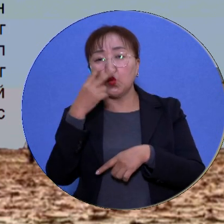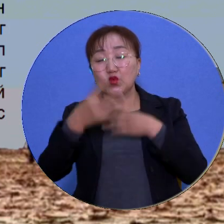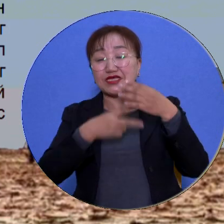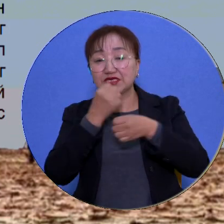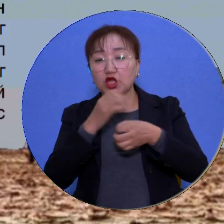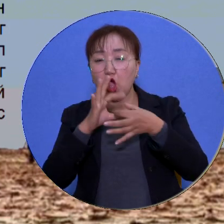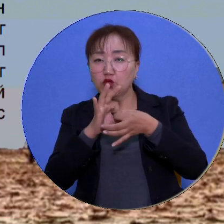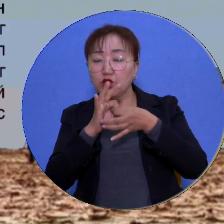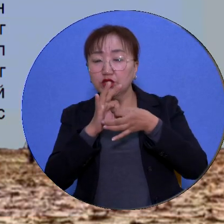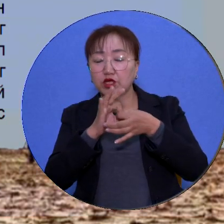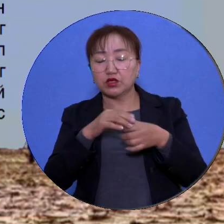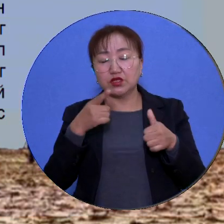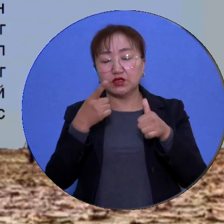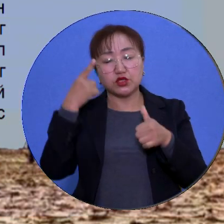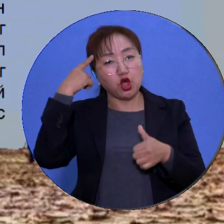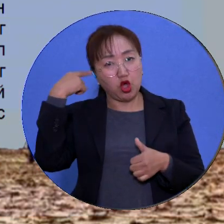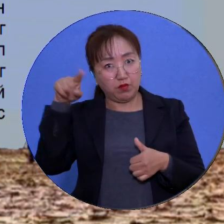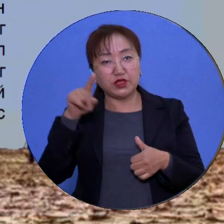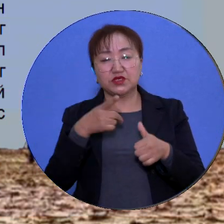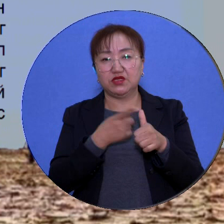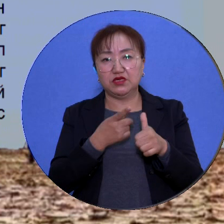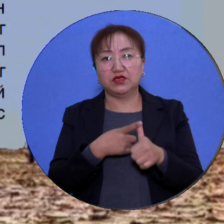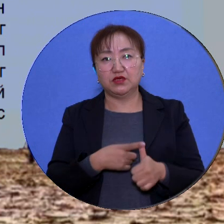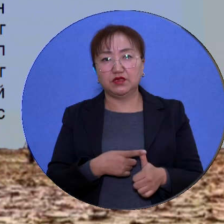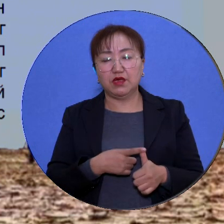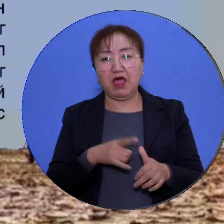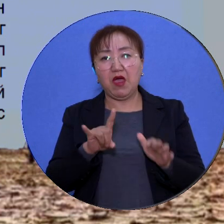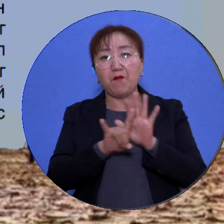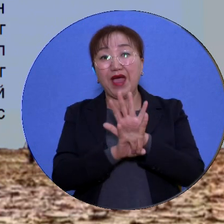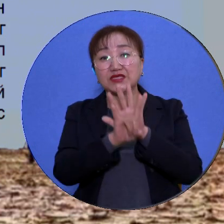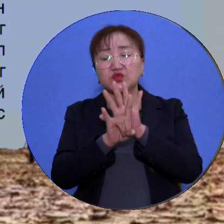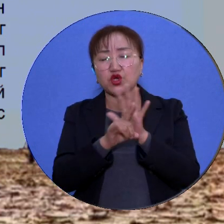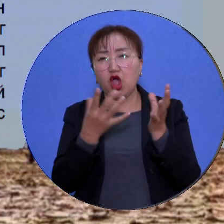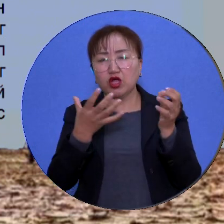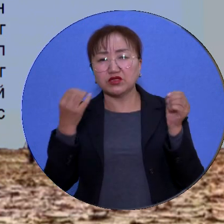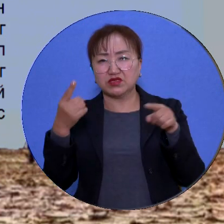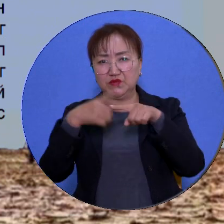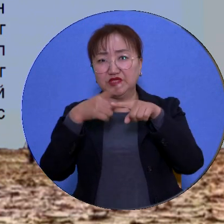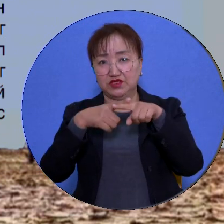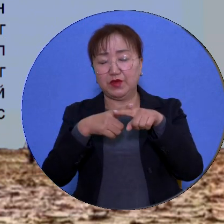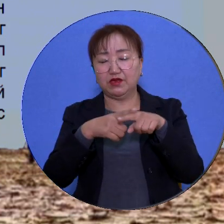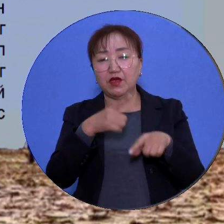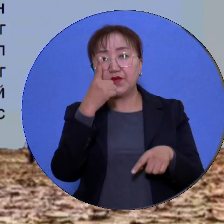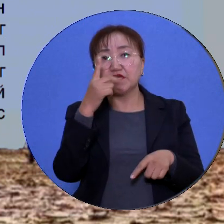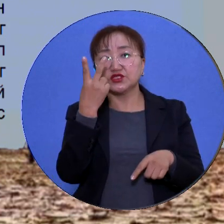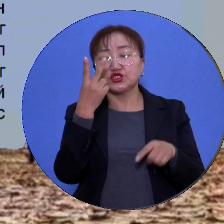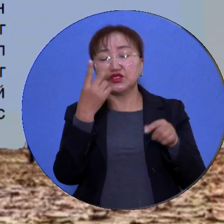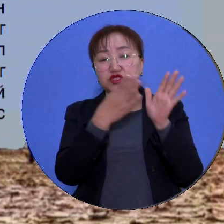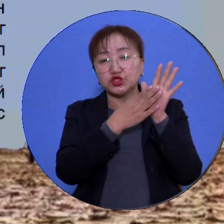སེགས ཤེད གེད སྤུང